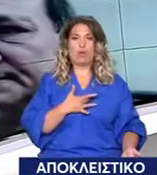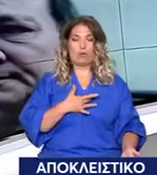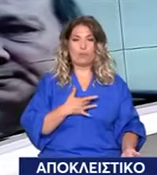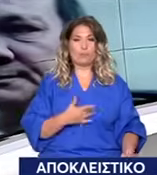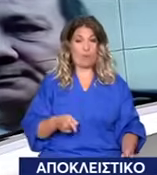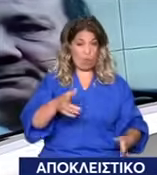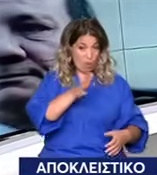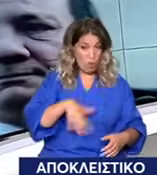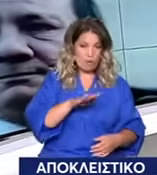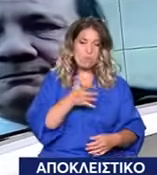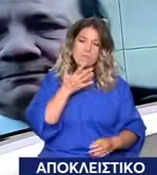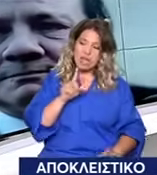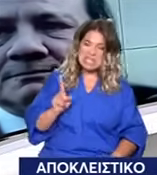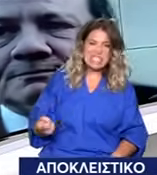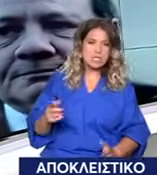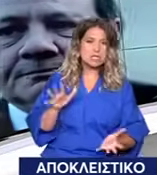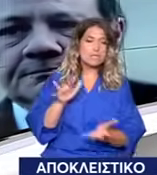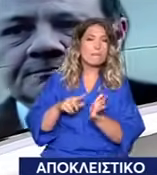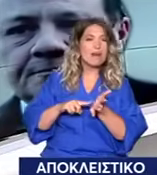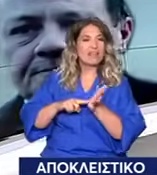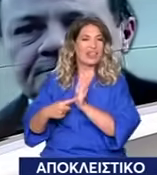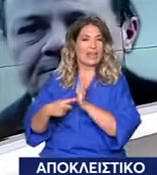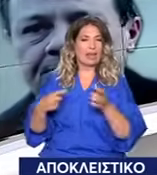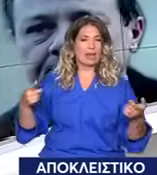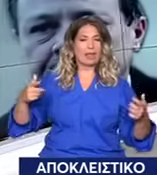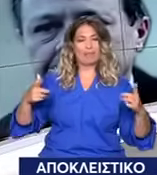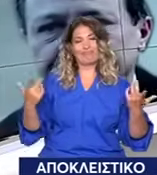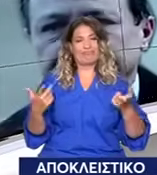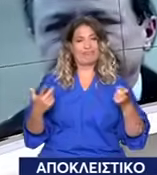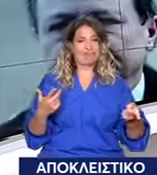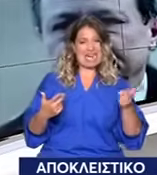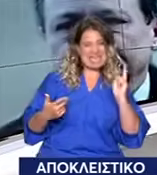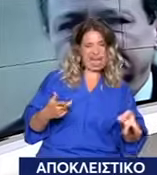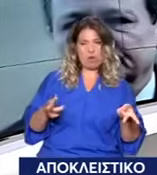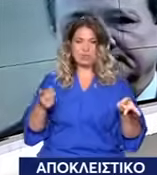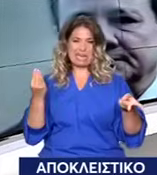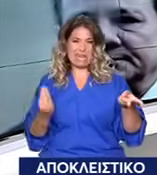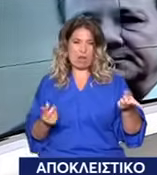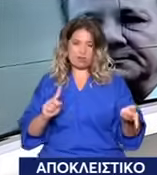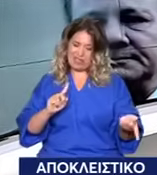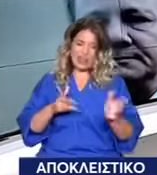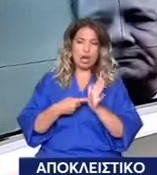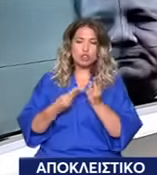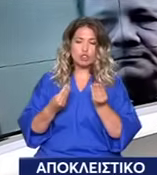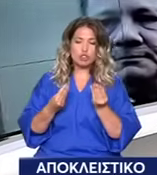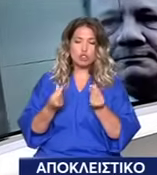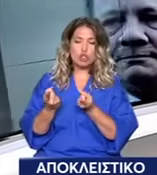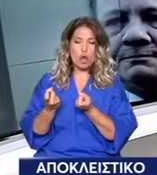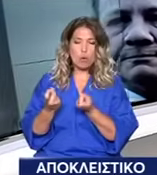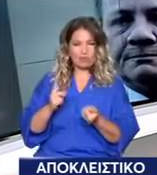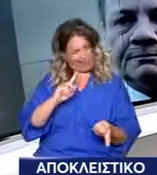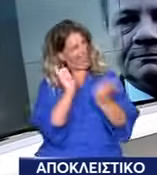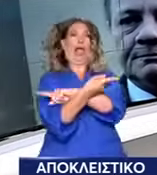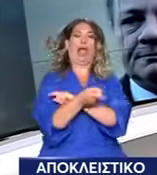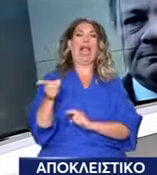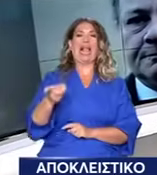παγίδα για αυτήν. Τα μηνύματα και η προσπάθεια να μπει στο σπίτι. Τι λέτε κύριε Βαλάσκα. Καταδεικνύεται με την απλή σκέψη